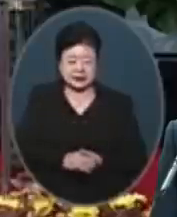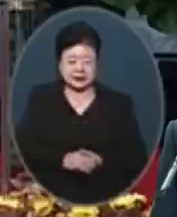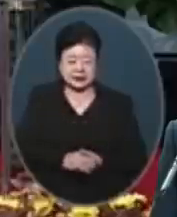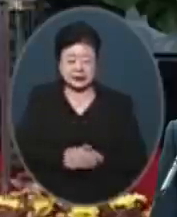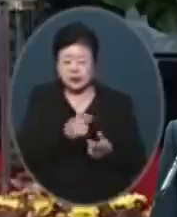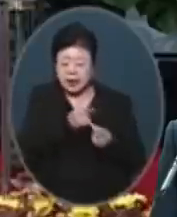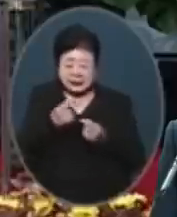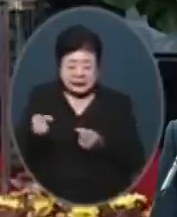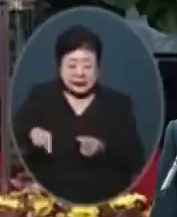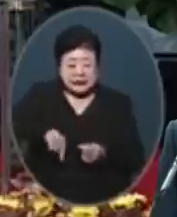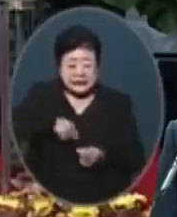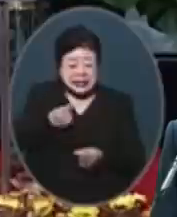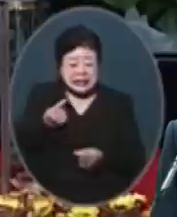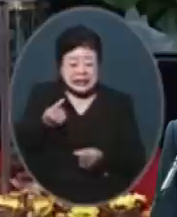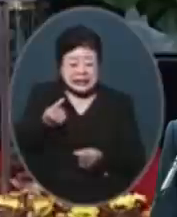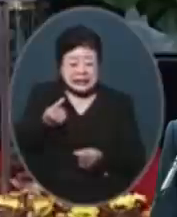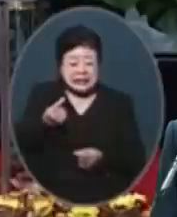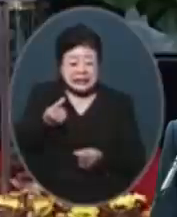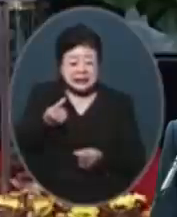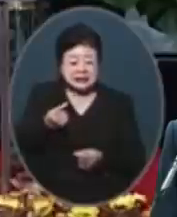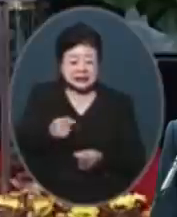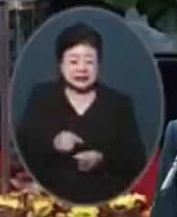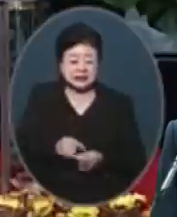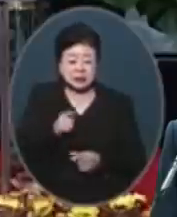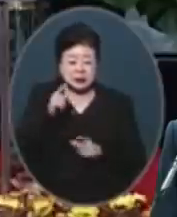요아시 자기를